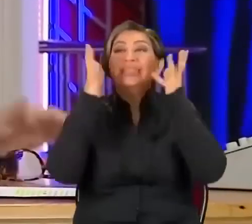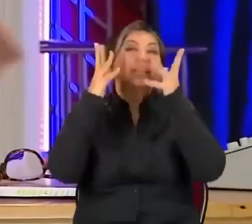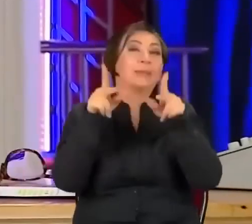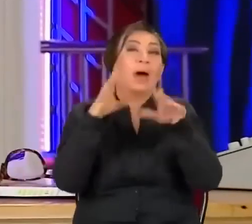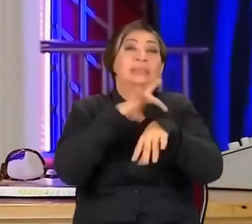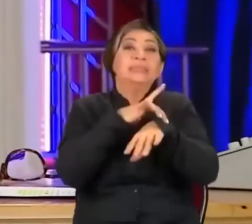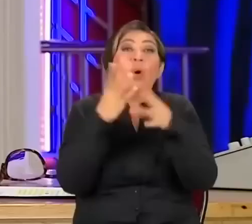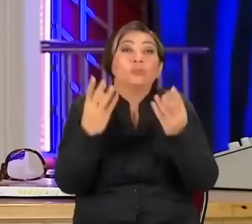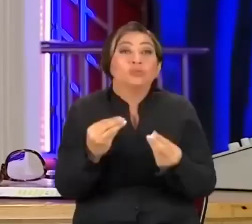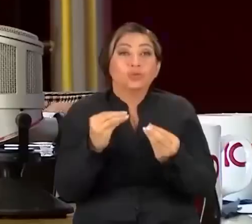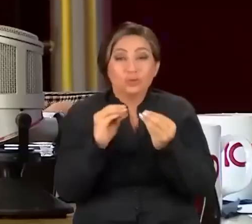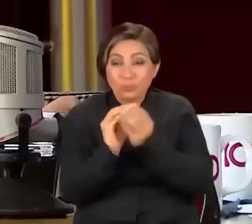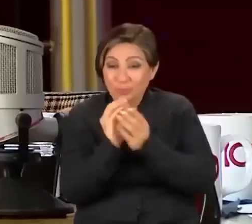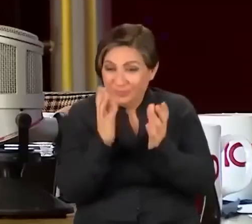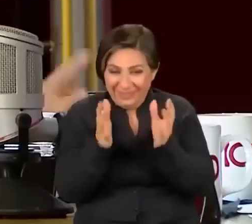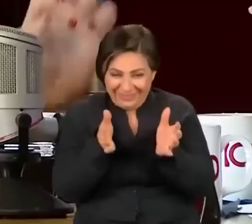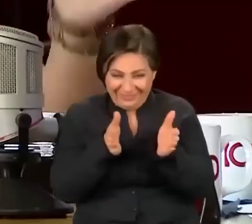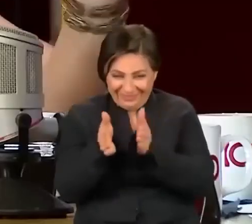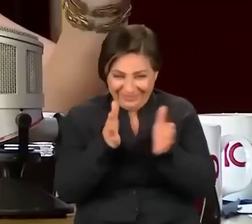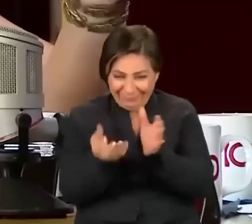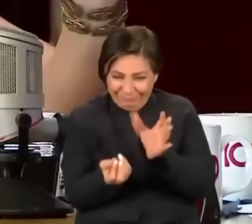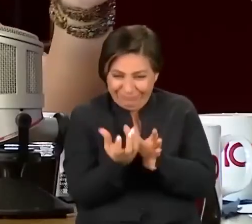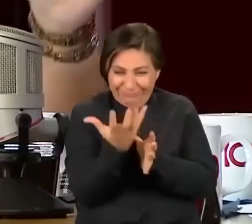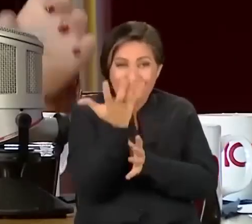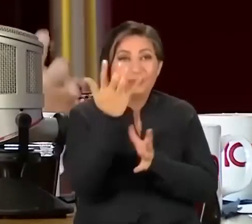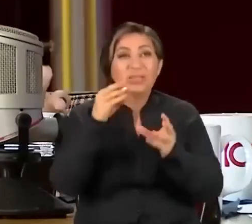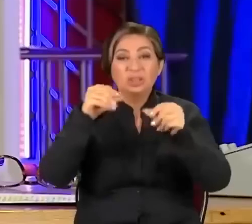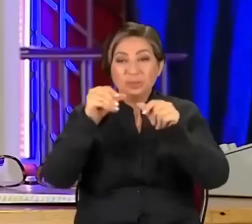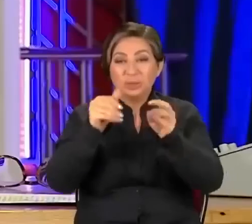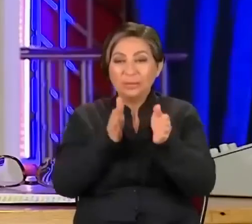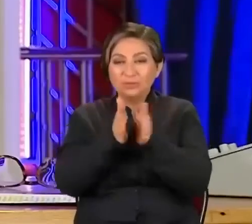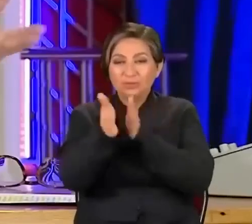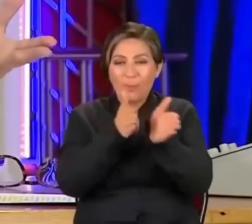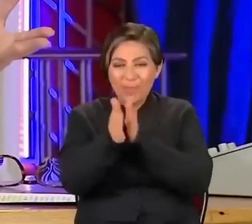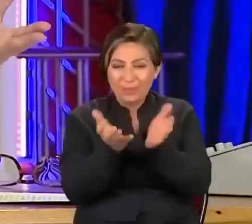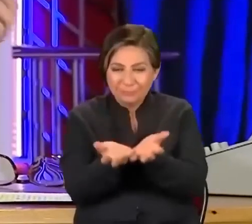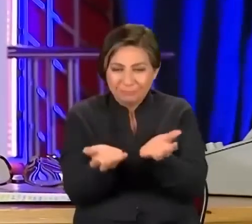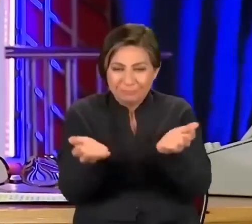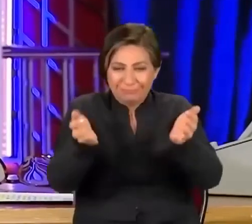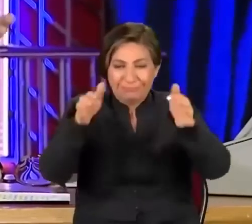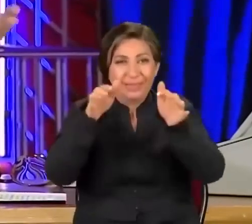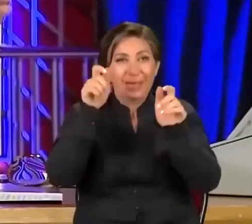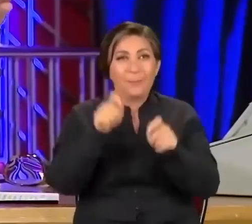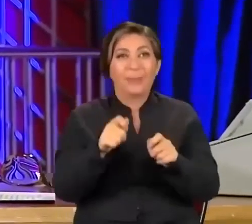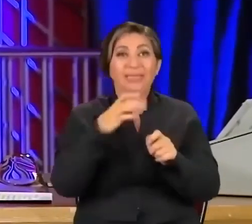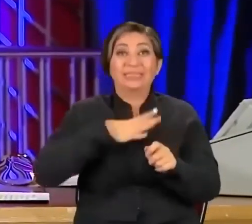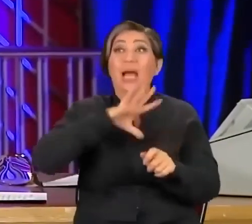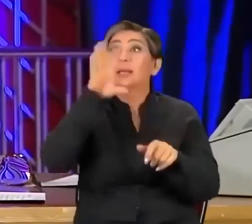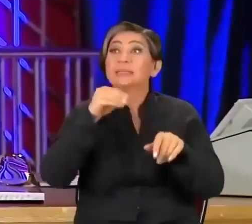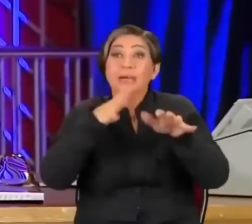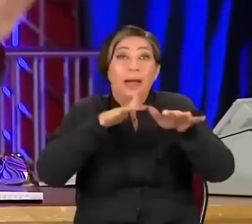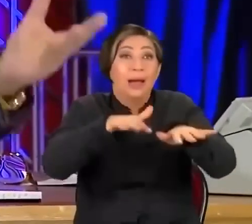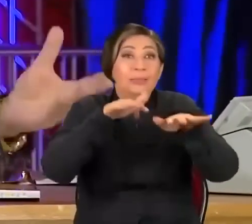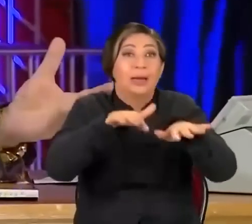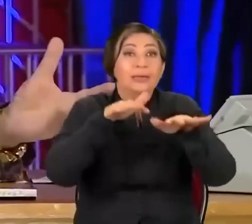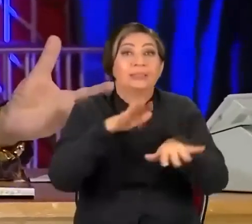olmuş. Bunun hastası olmuş. Hayır öyle düşünmeyin. Çamurdan çömleğin hastası olmuş. Çamurdan çömlek yapmanın